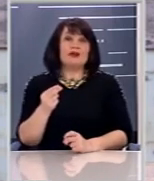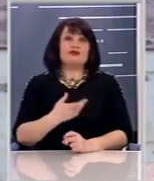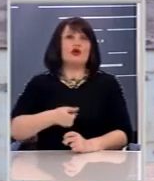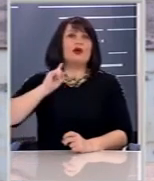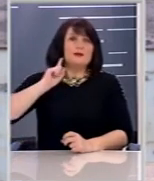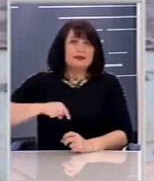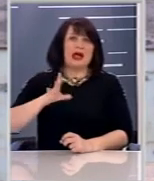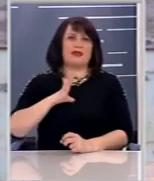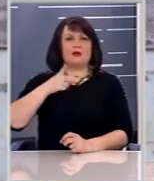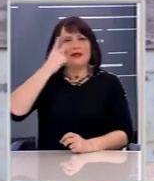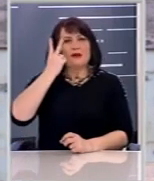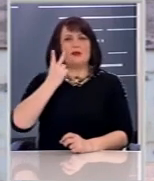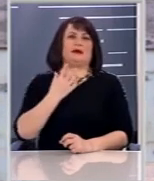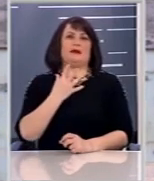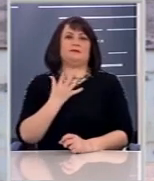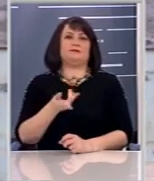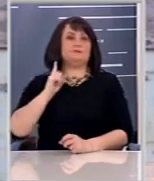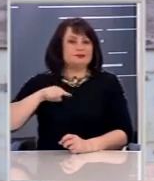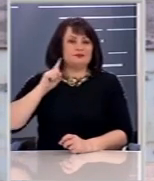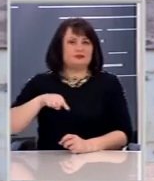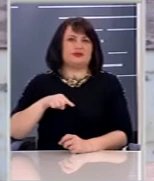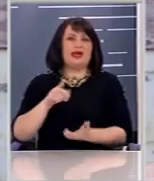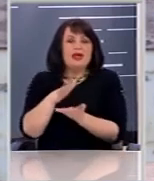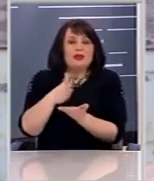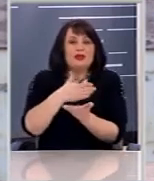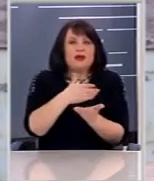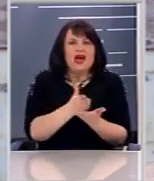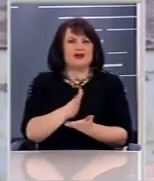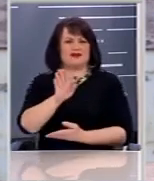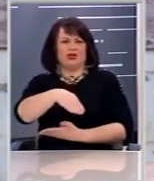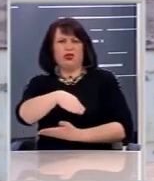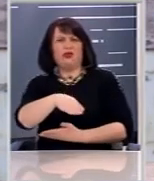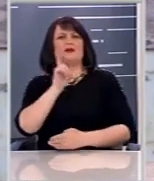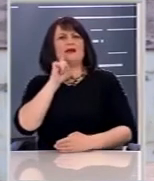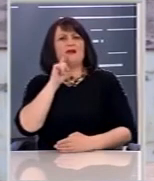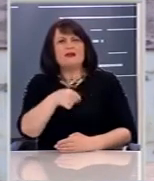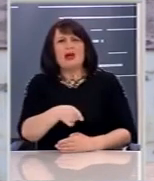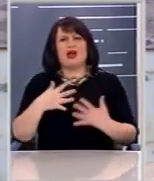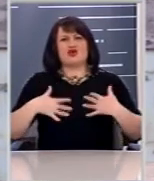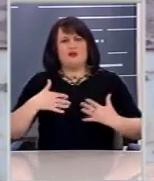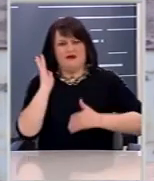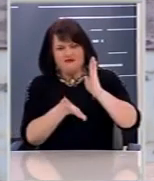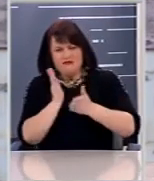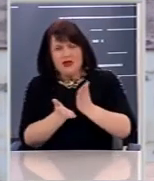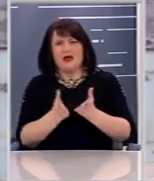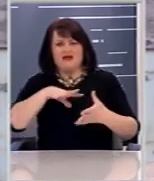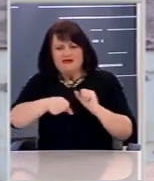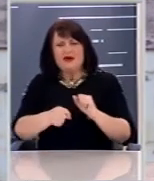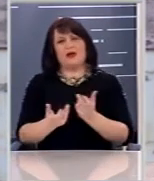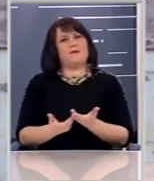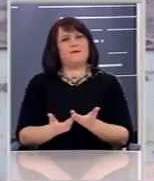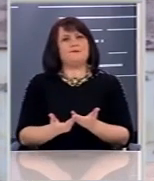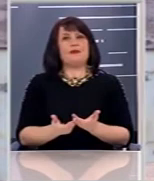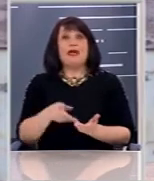παραβίαση ανθρωπίνων δικαιωμάτων. Οι διακρίσεις, η ταπείνωση, η σωματική βία εξαιτίας